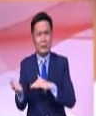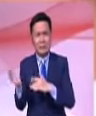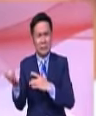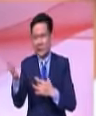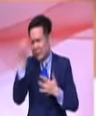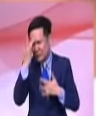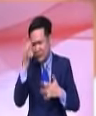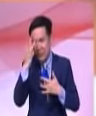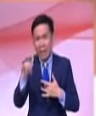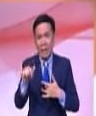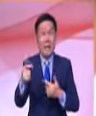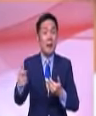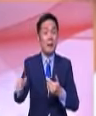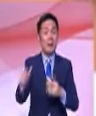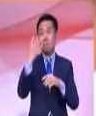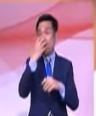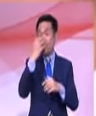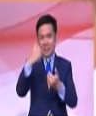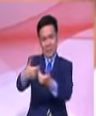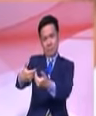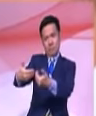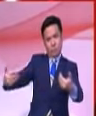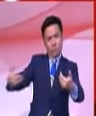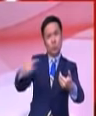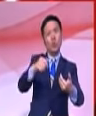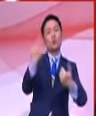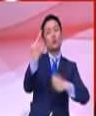sehingga 7 hari bagi tujuan siasatan.